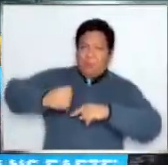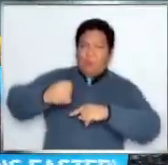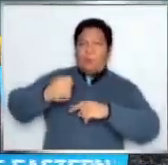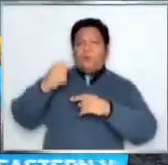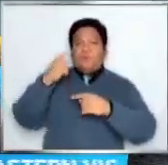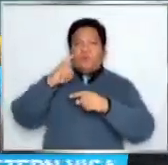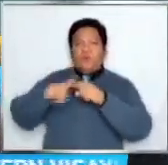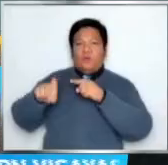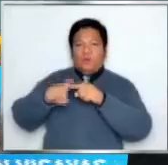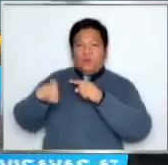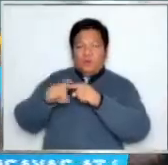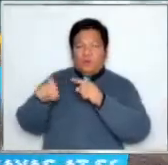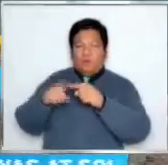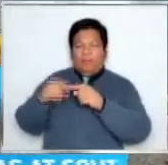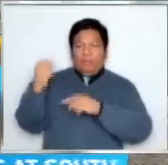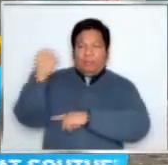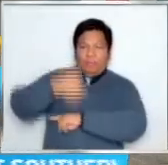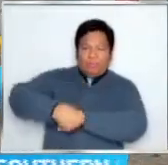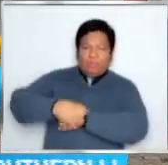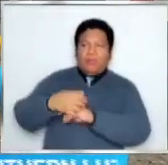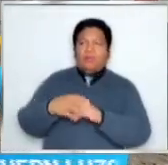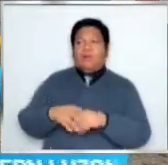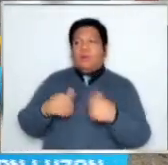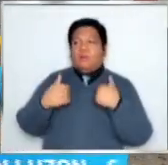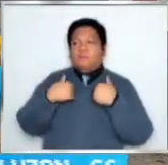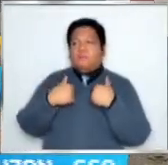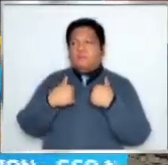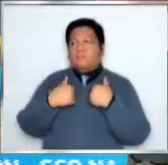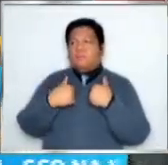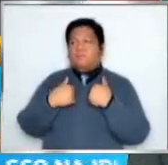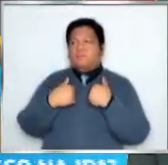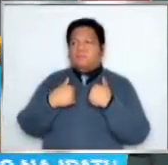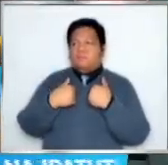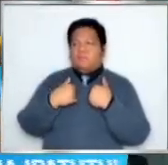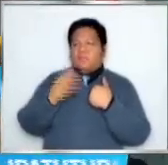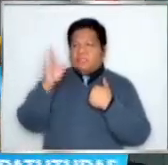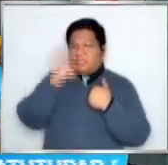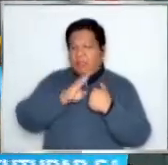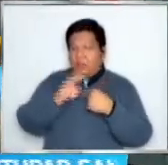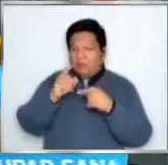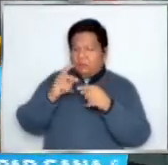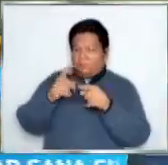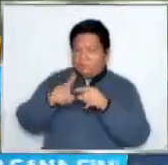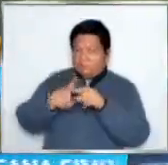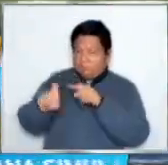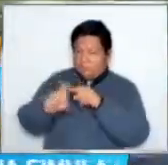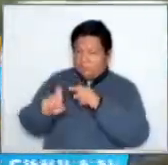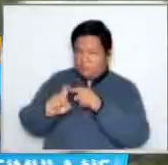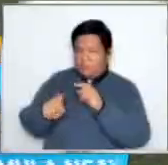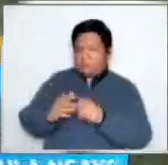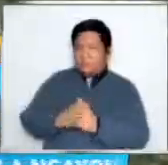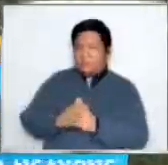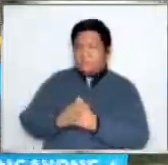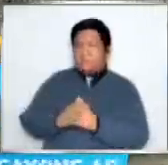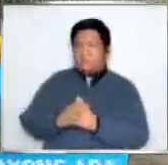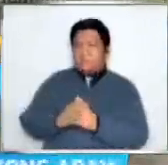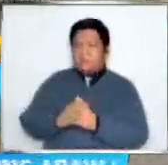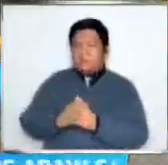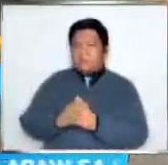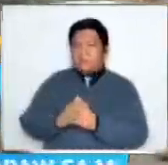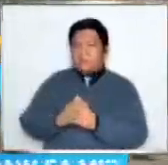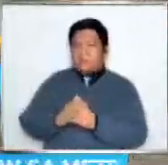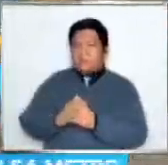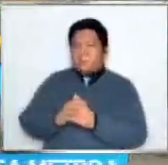yung nga na tumba. Nagkukuhan lang yung meron tayong natanggap na informasyon tungkol dito sa